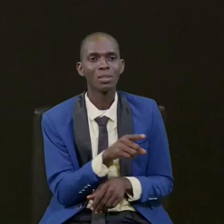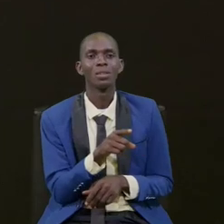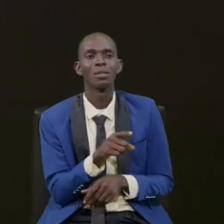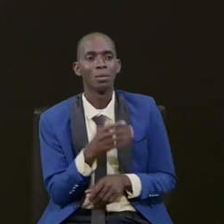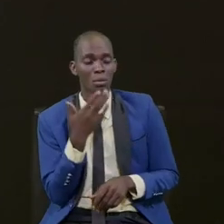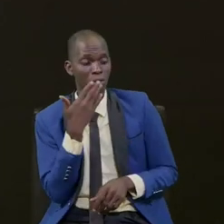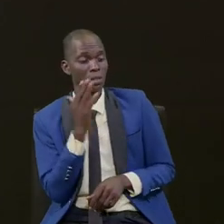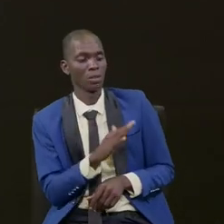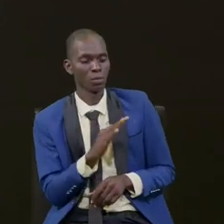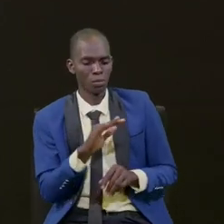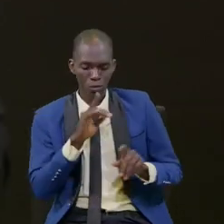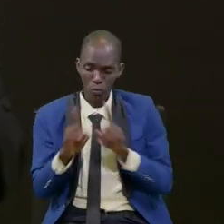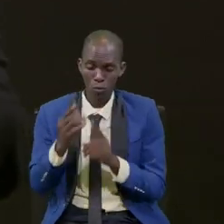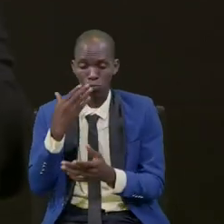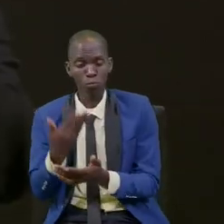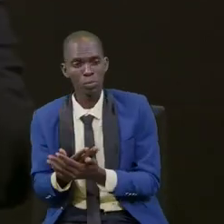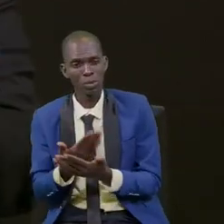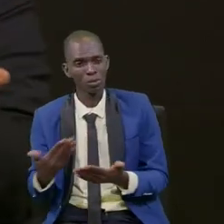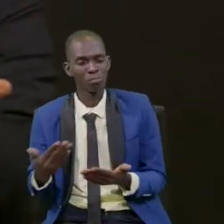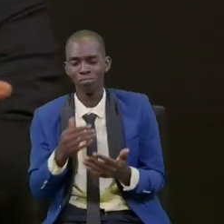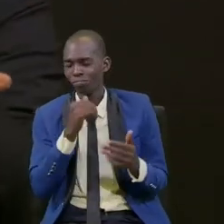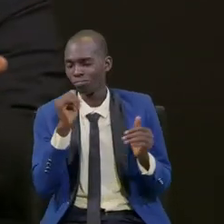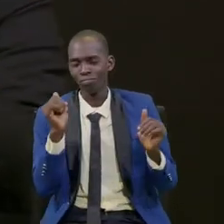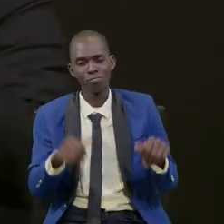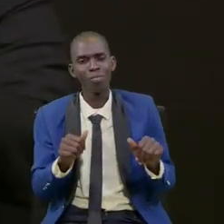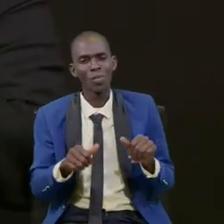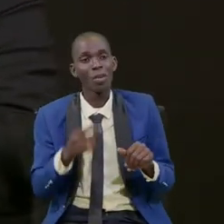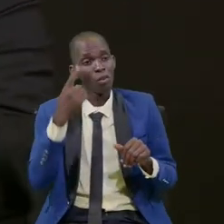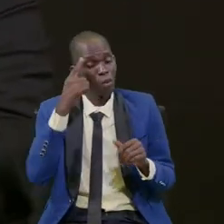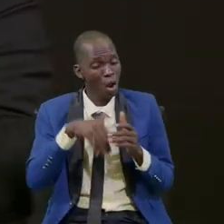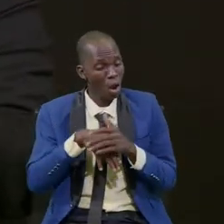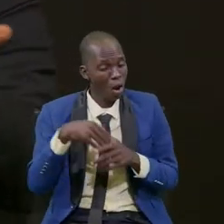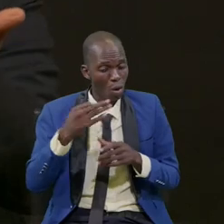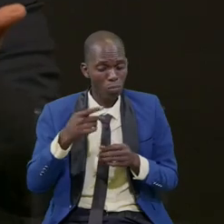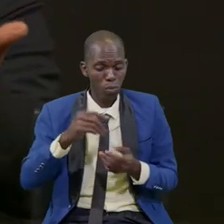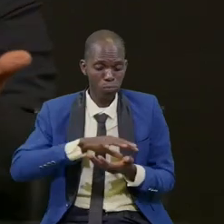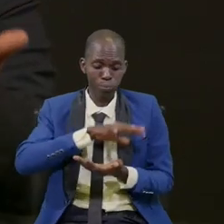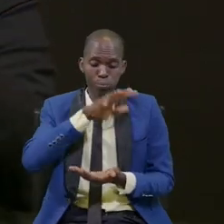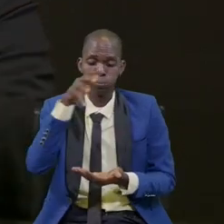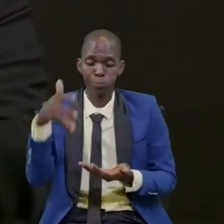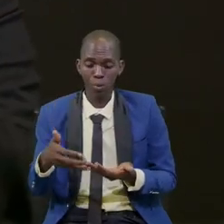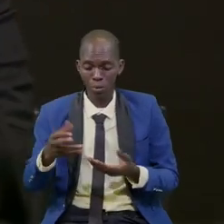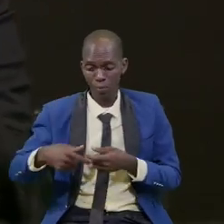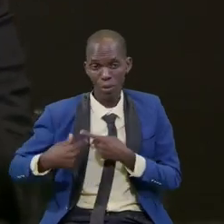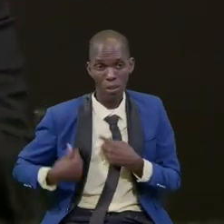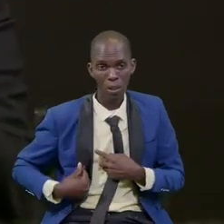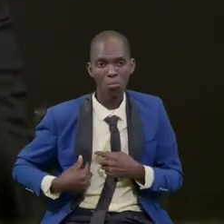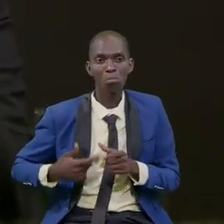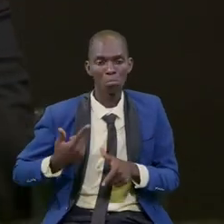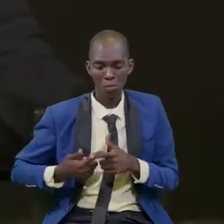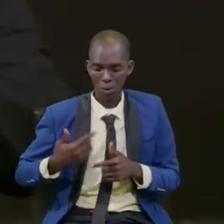choses, méchants comme vous l'êtes? Car c'est de l'abondance du cœur que la bouche